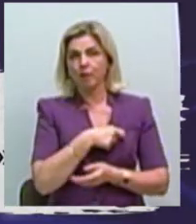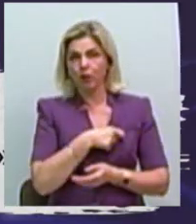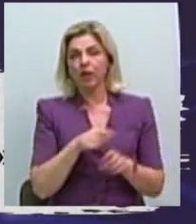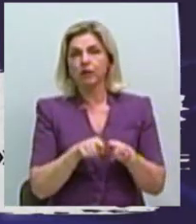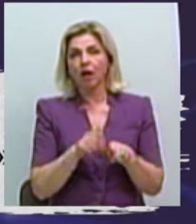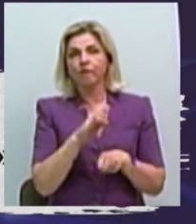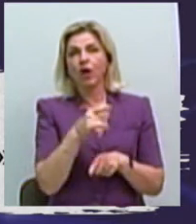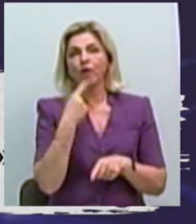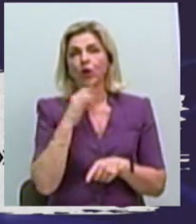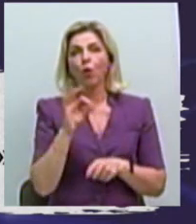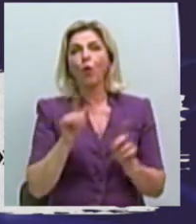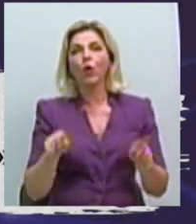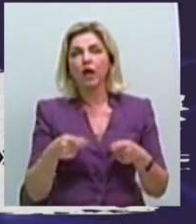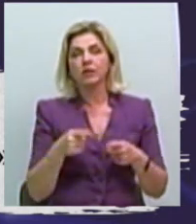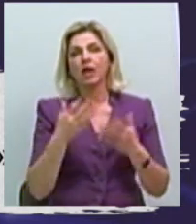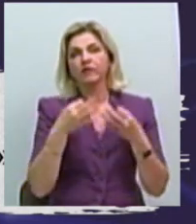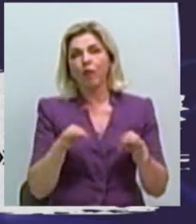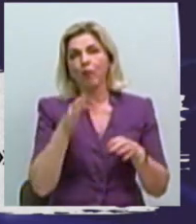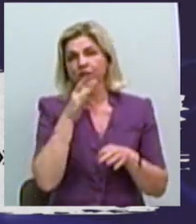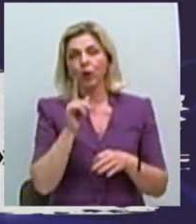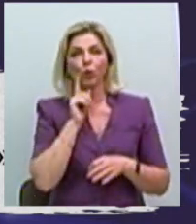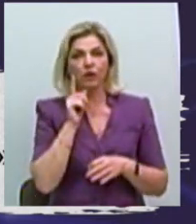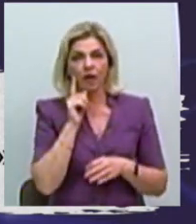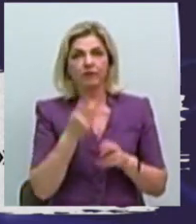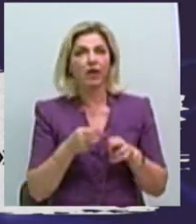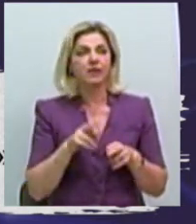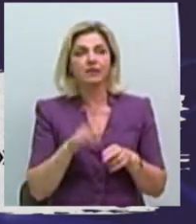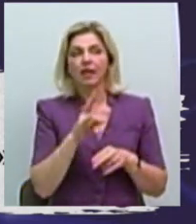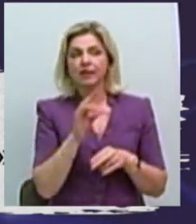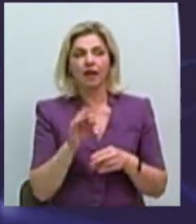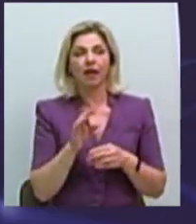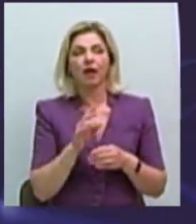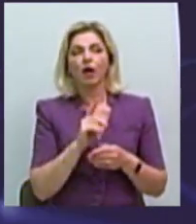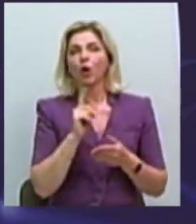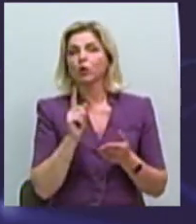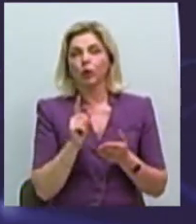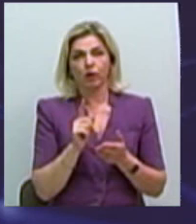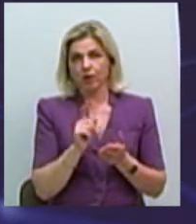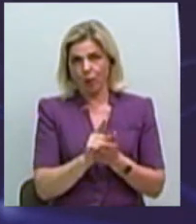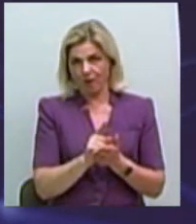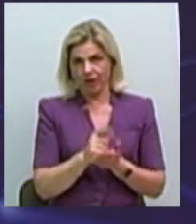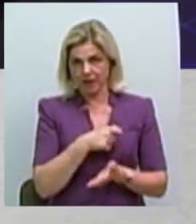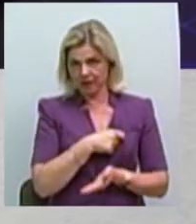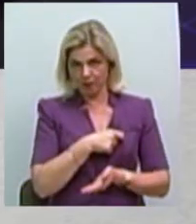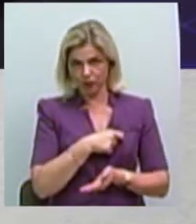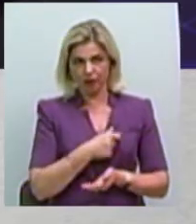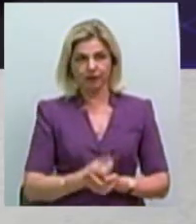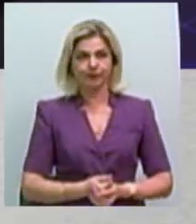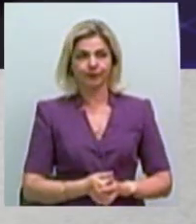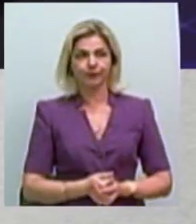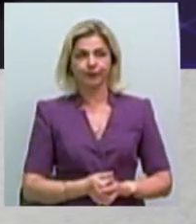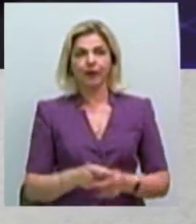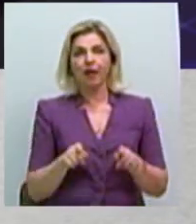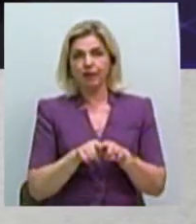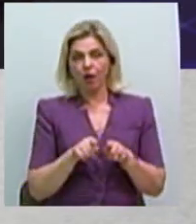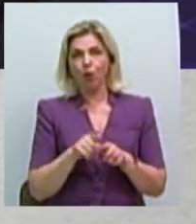про, цитую, організацію довкілля юнацтва, але це не є дозвілля. Повноваження дозвілля. Це не є повноваженнями депутата. Також,